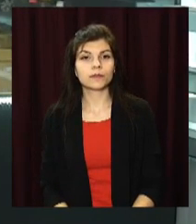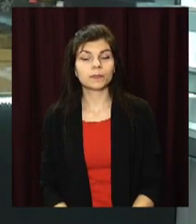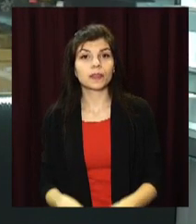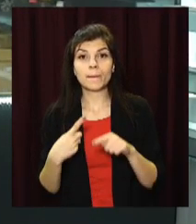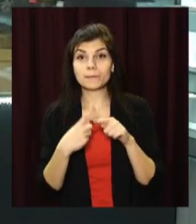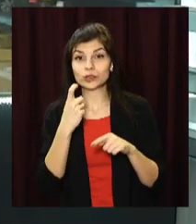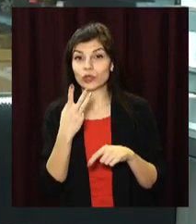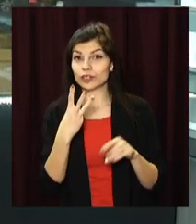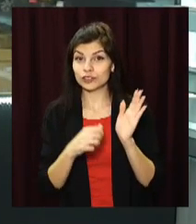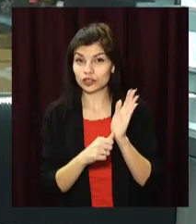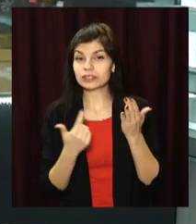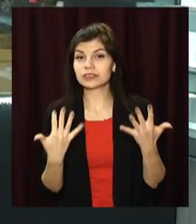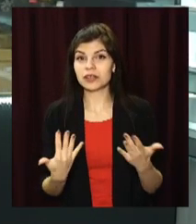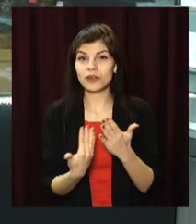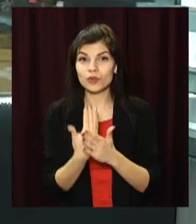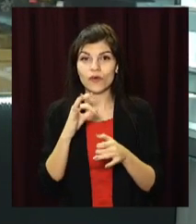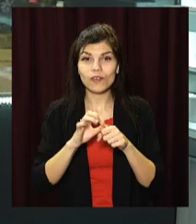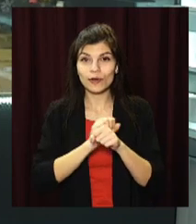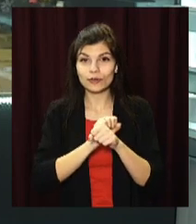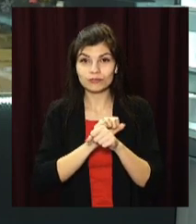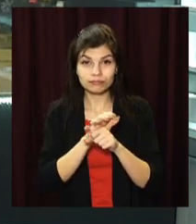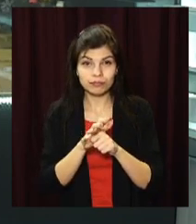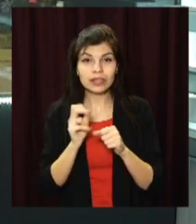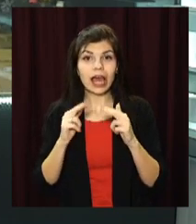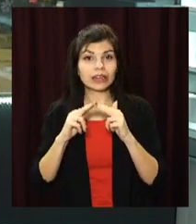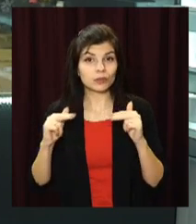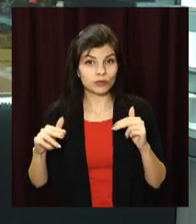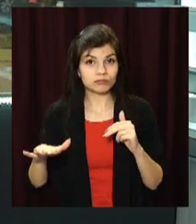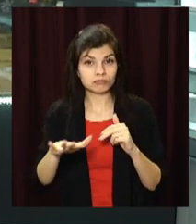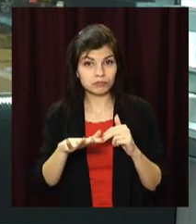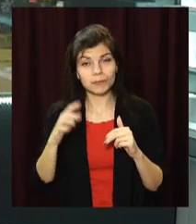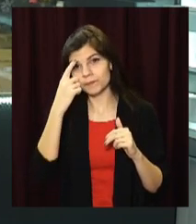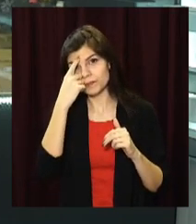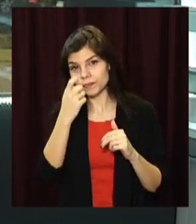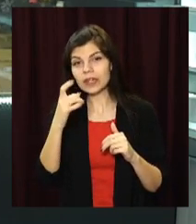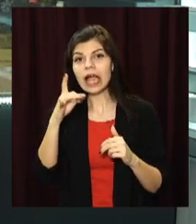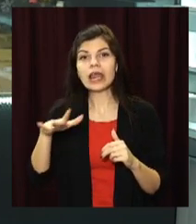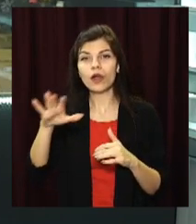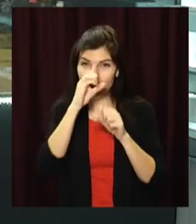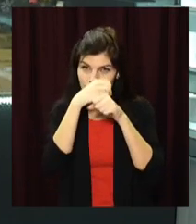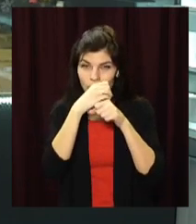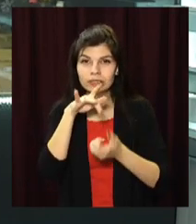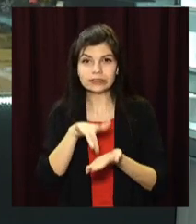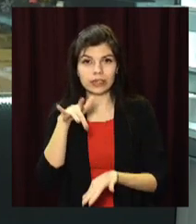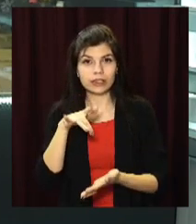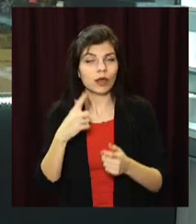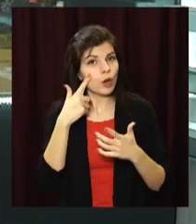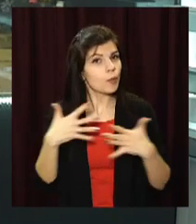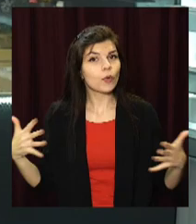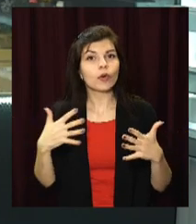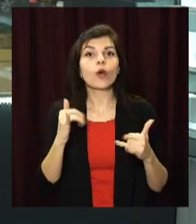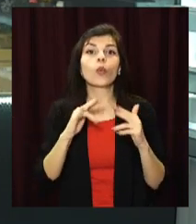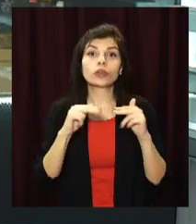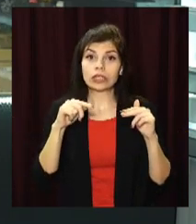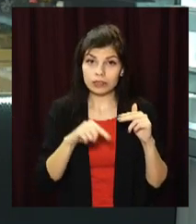Плюс 136. Стільки нових хворих на ковід виявили на Дніпропетровщині. Повідомили в регіональному лабораторному центрі. Найбільше захворілих